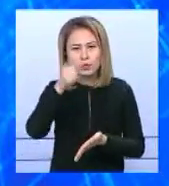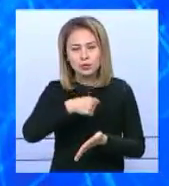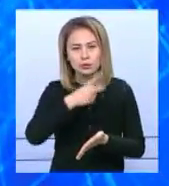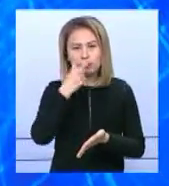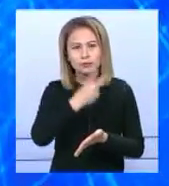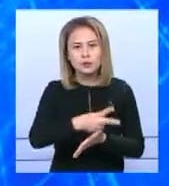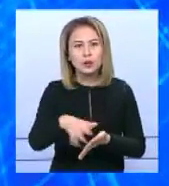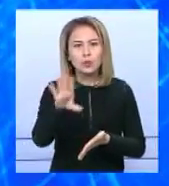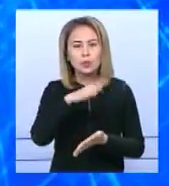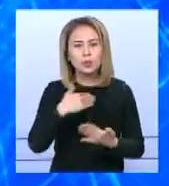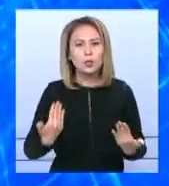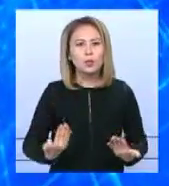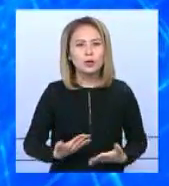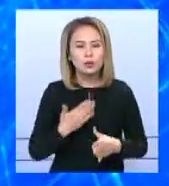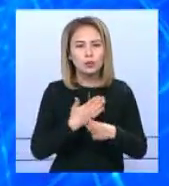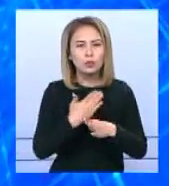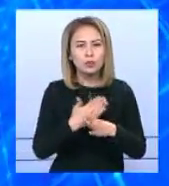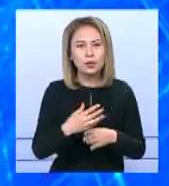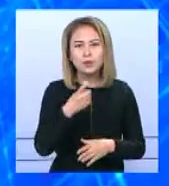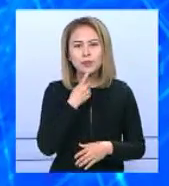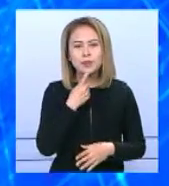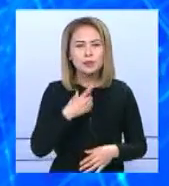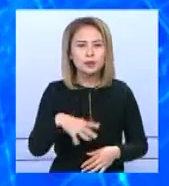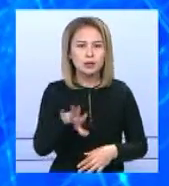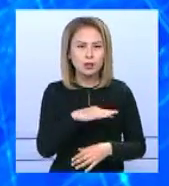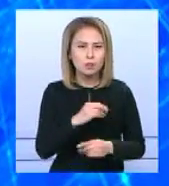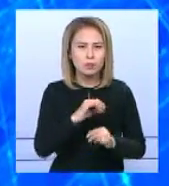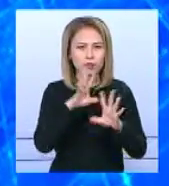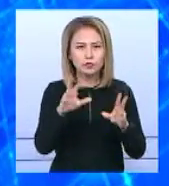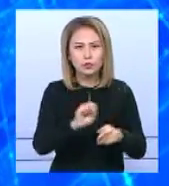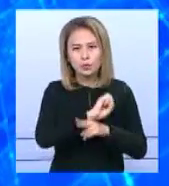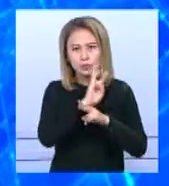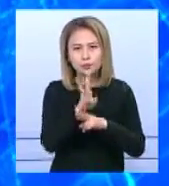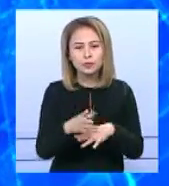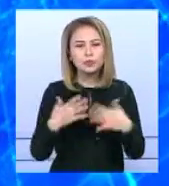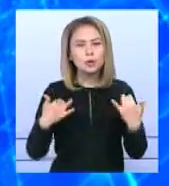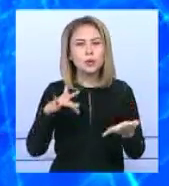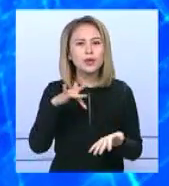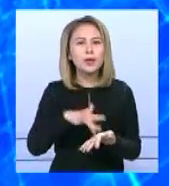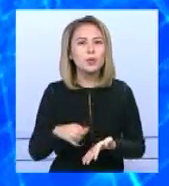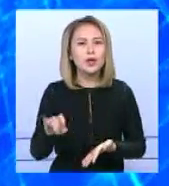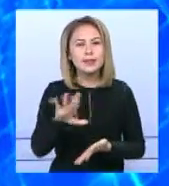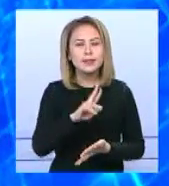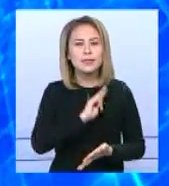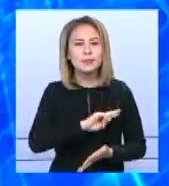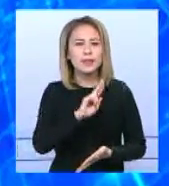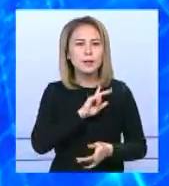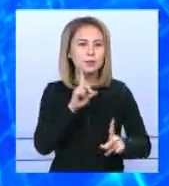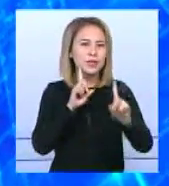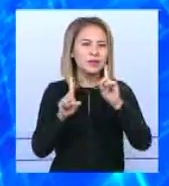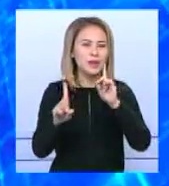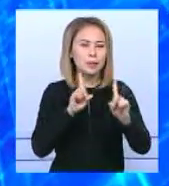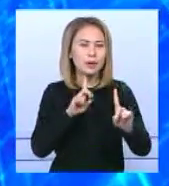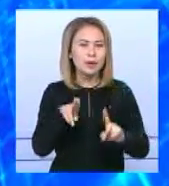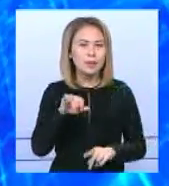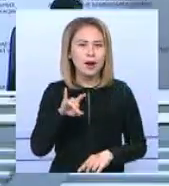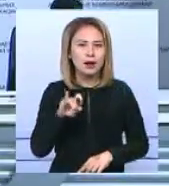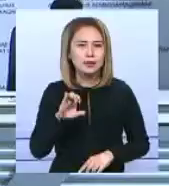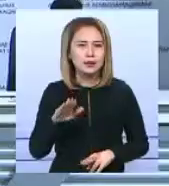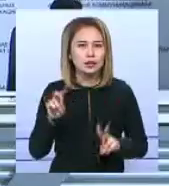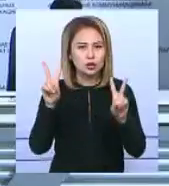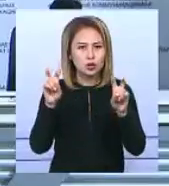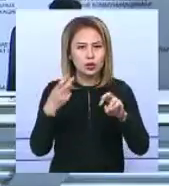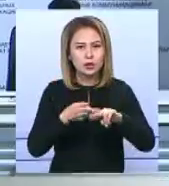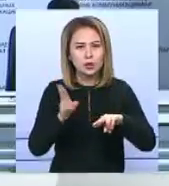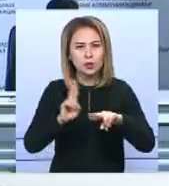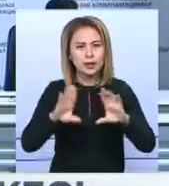көз ашпаған халыққа гуманитарлық көмек көрсетуге де жағдай жасайды. Бұл туралы бүгін орталық коммуникациялар қызметінің кезекті брифингі барысында